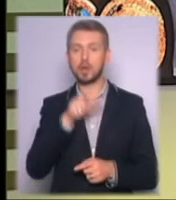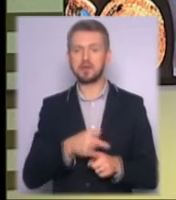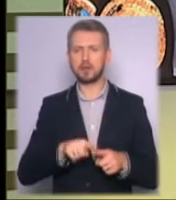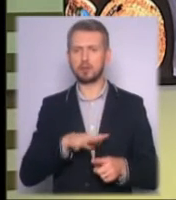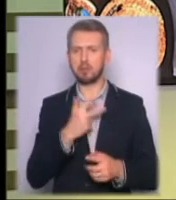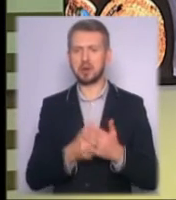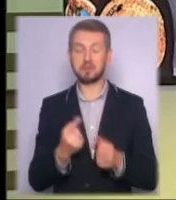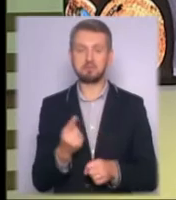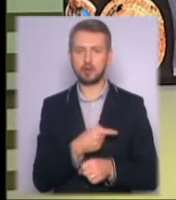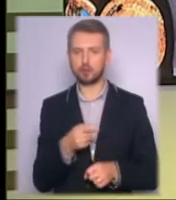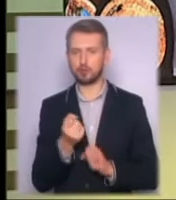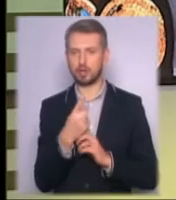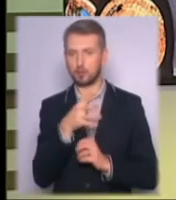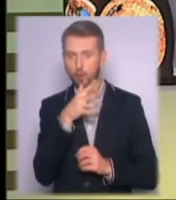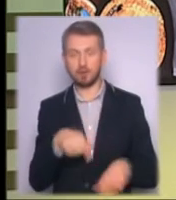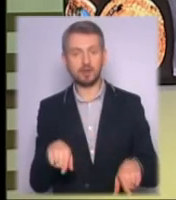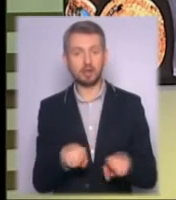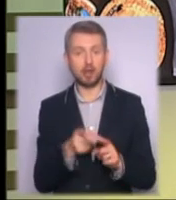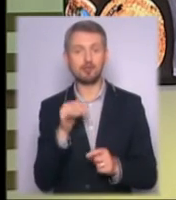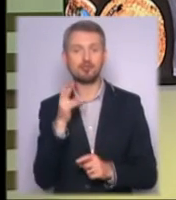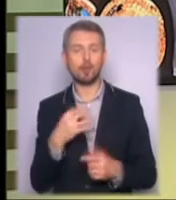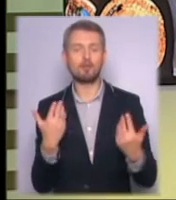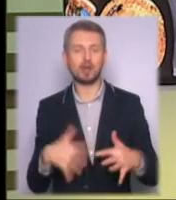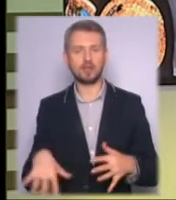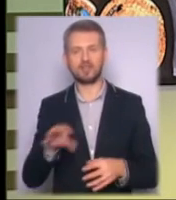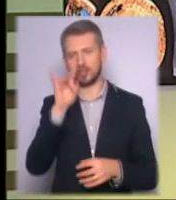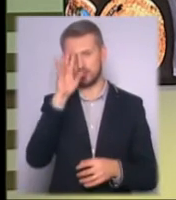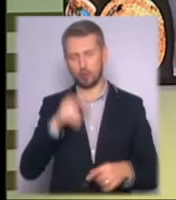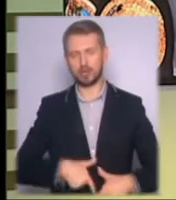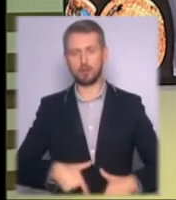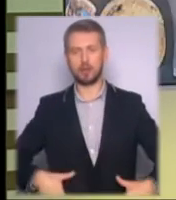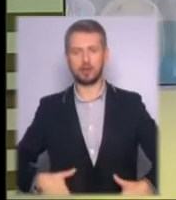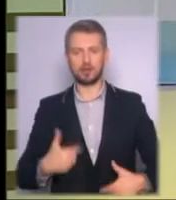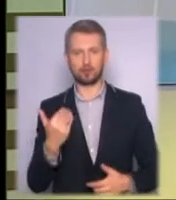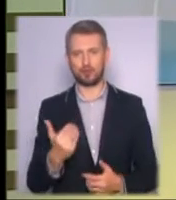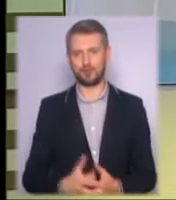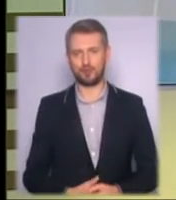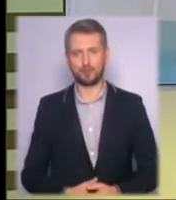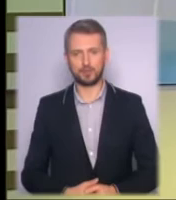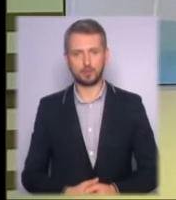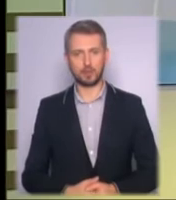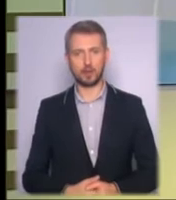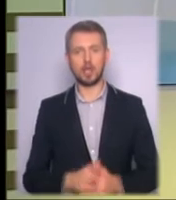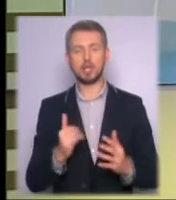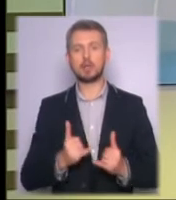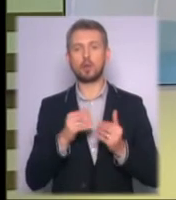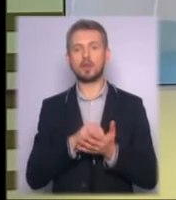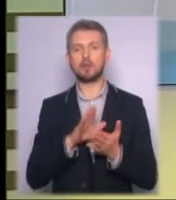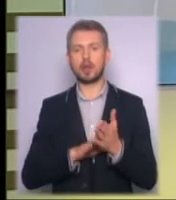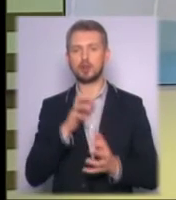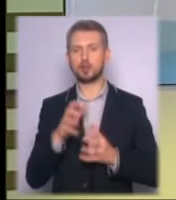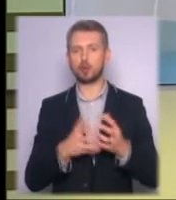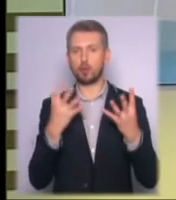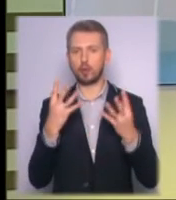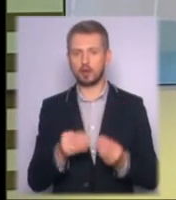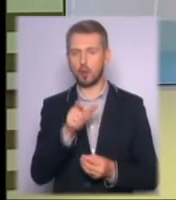за 11 років. Таким чином, Кличко втратив усі чемпіонські пояси, які йому належали. З нагоди відзначення